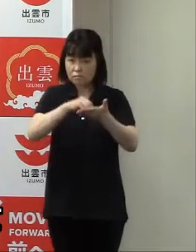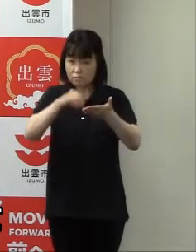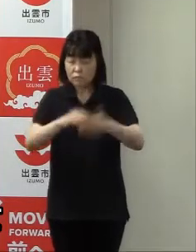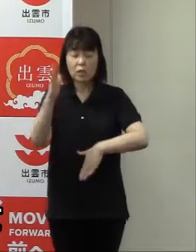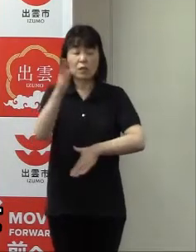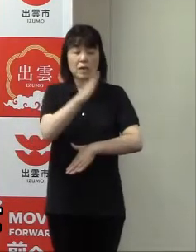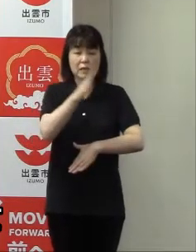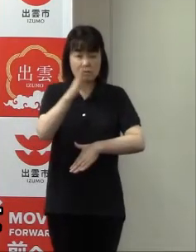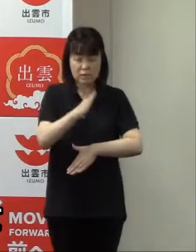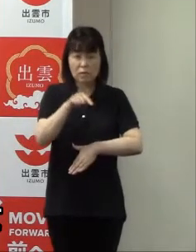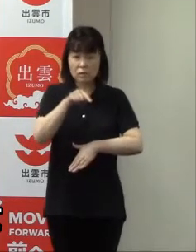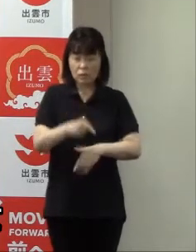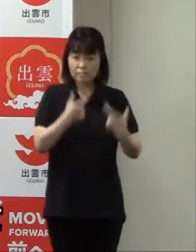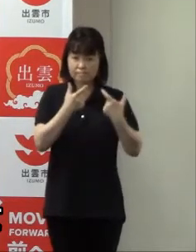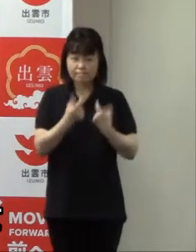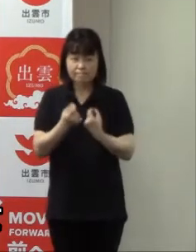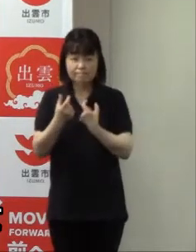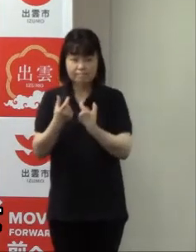そこを